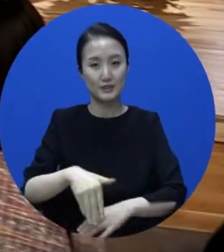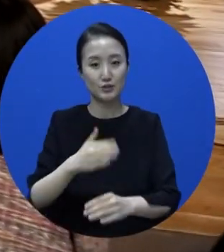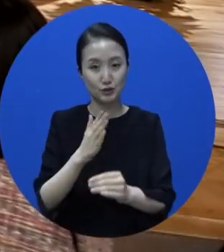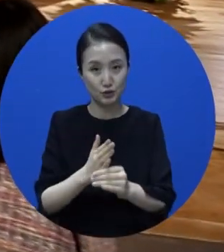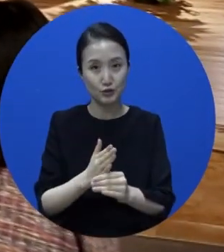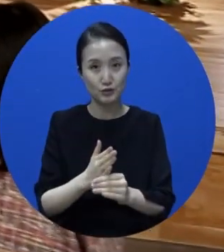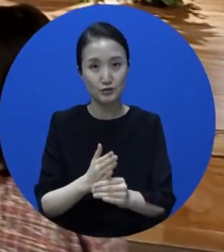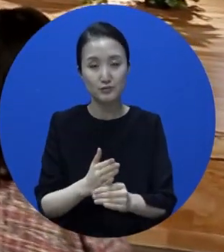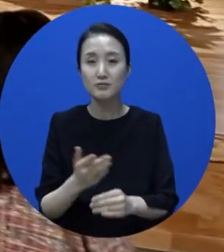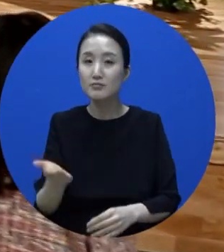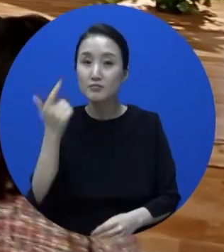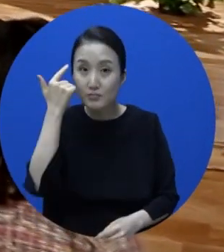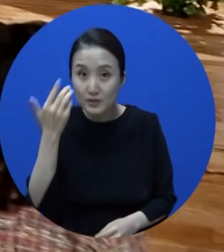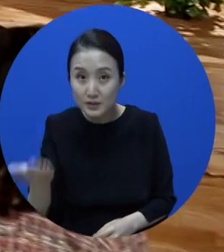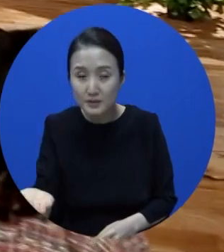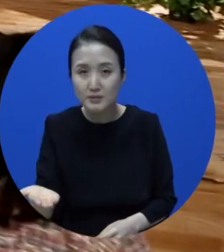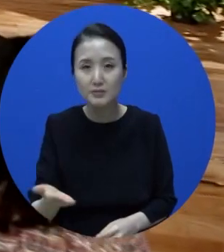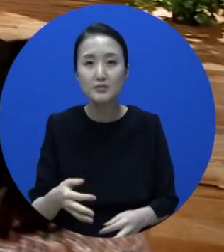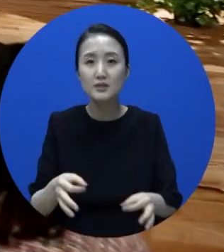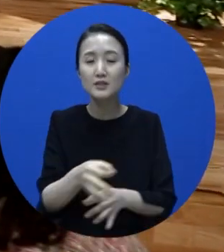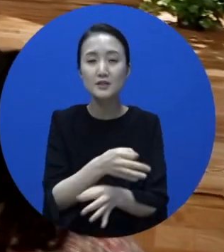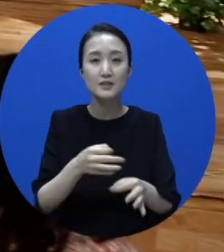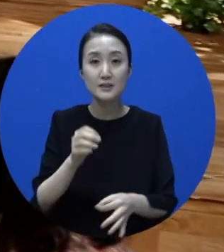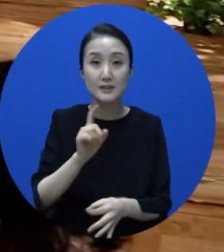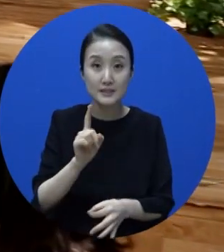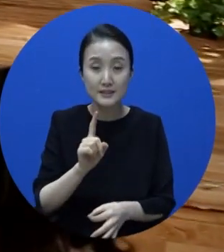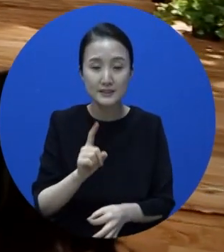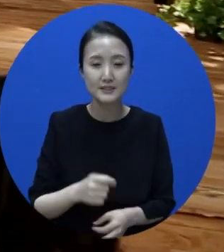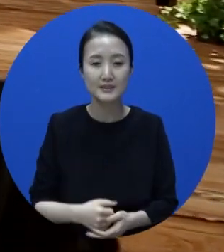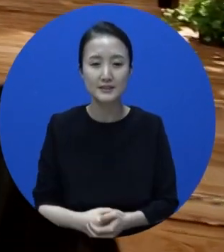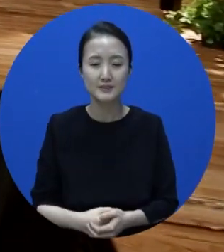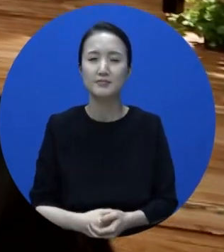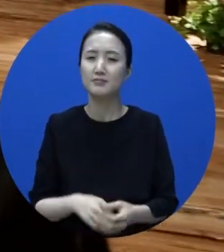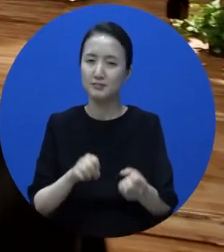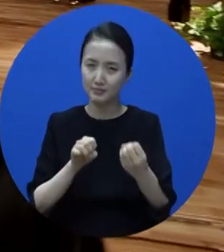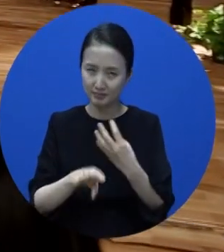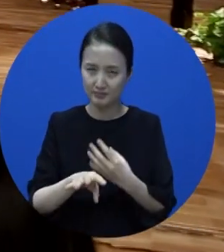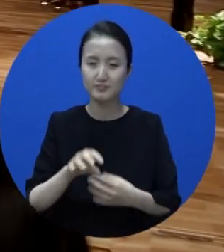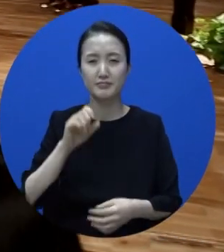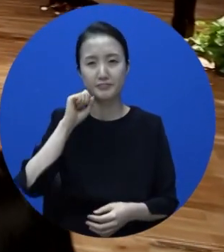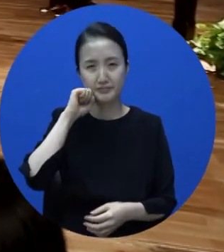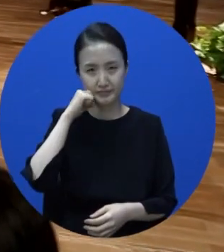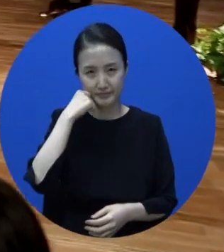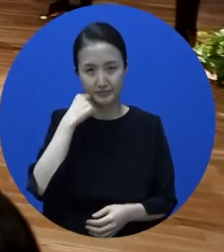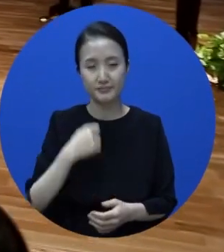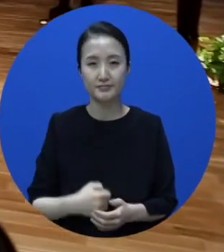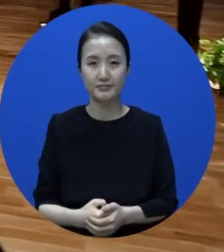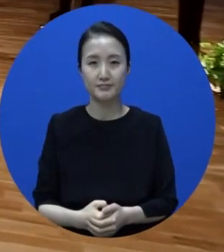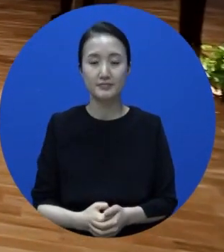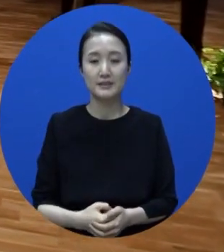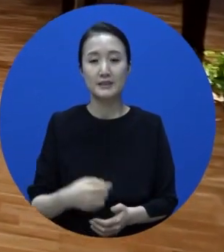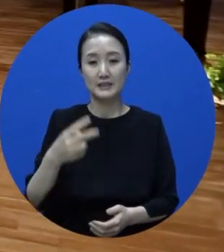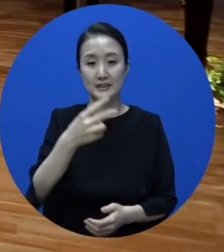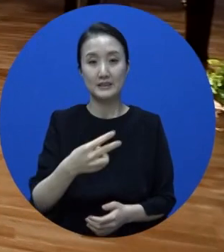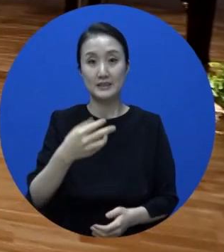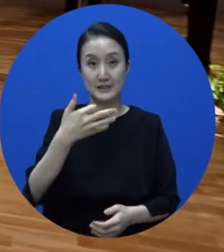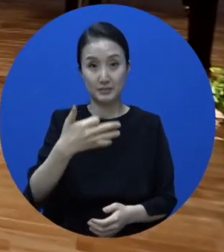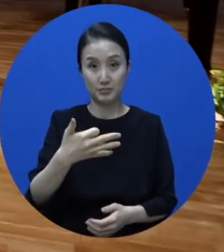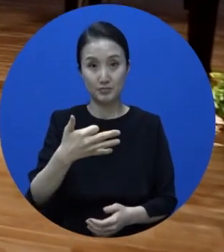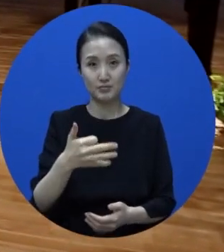직장인입니다 경제가 어떻습니까 그래서 2019년 경제 전망 이라는 책에 그